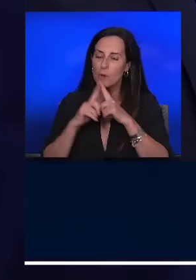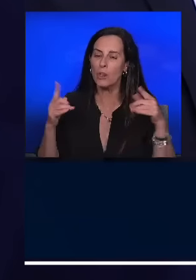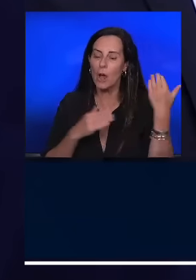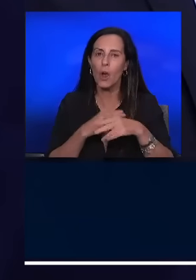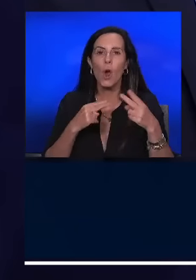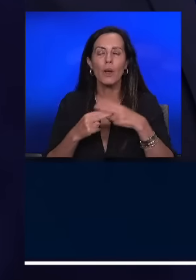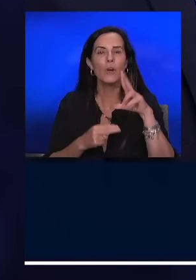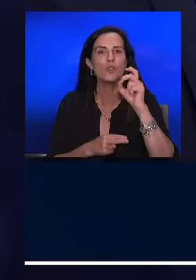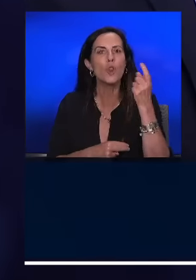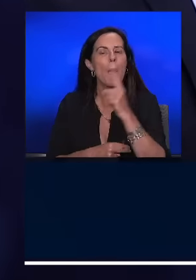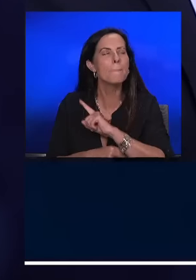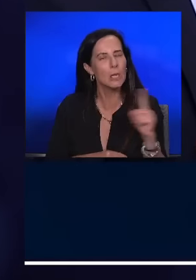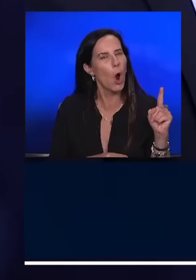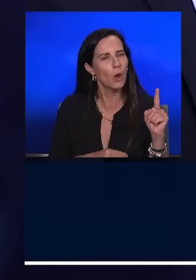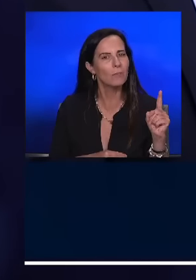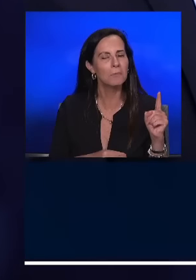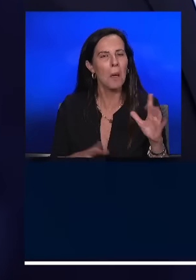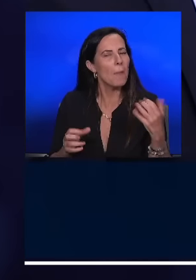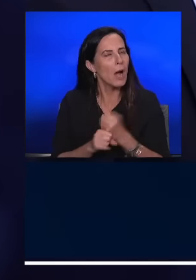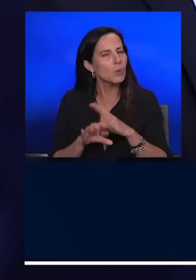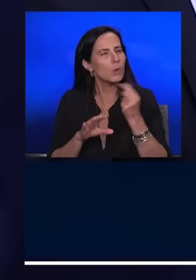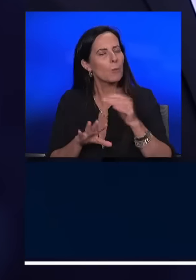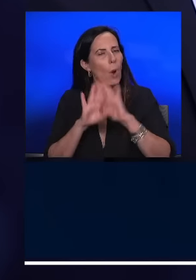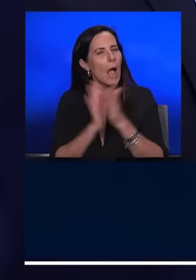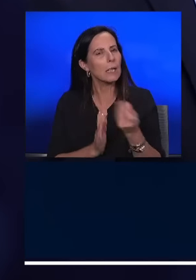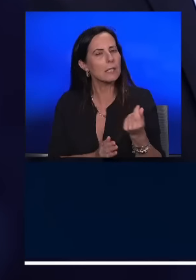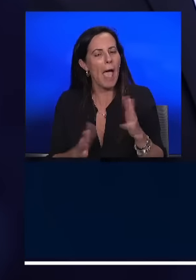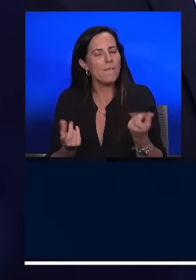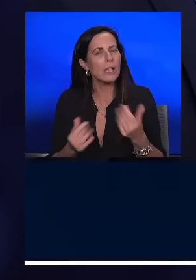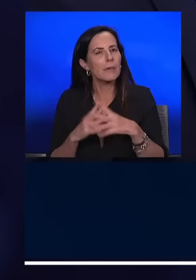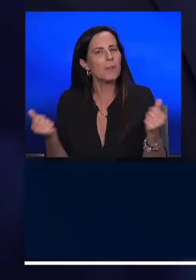קרוב ל-30 מיליון שקלים, מה עשו עם כל הכסף הזה? לאן הוא